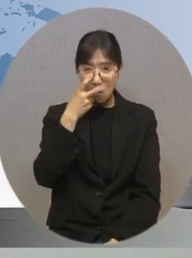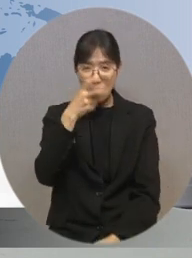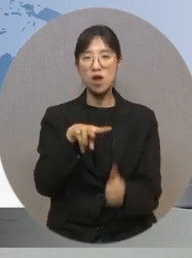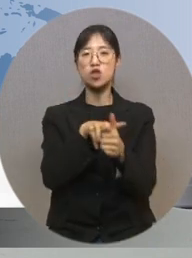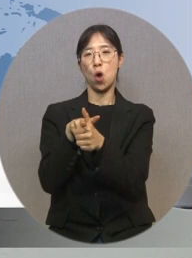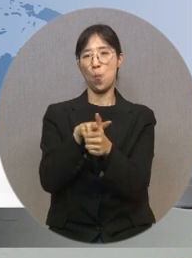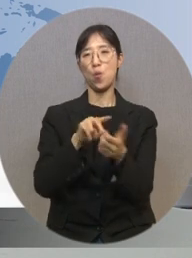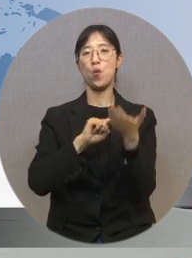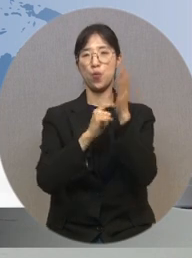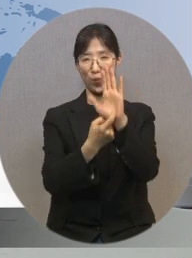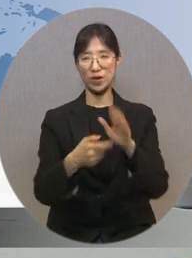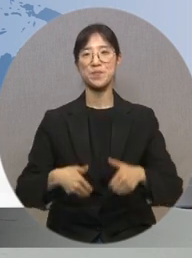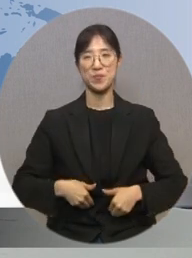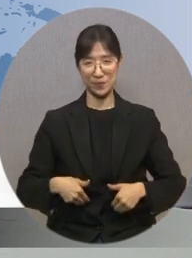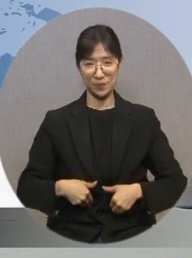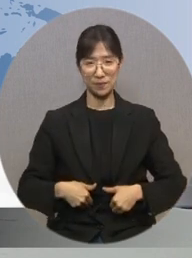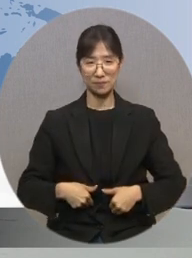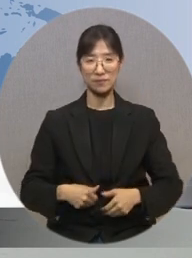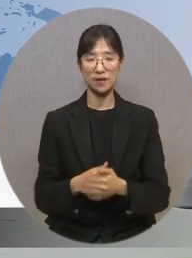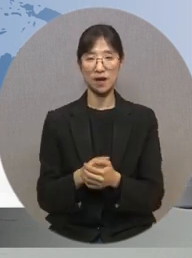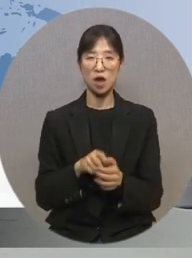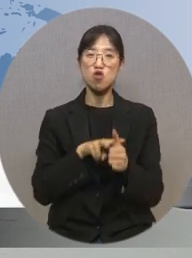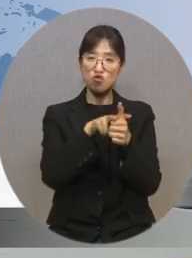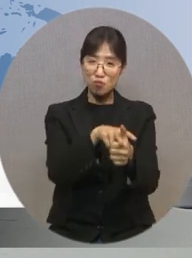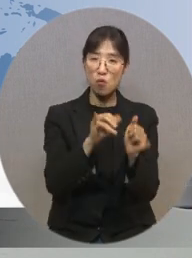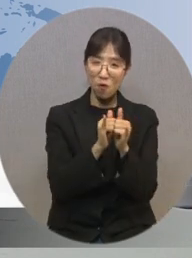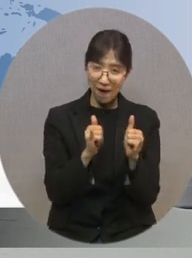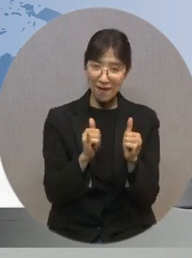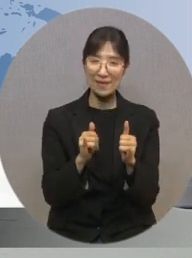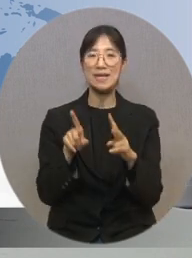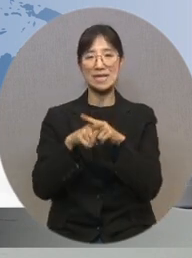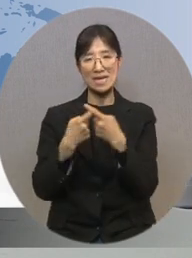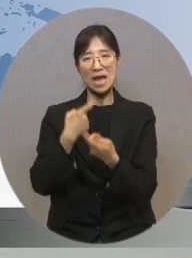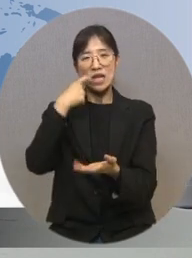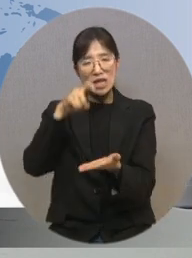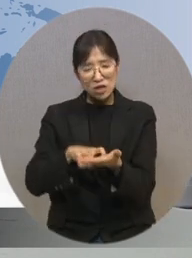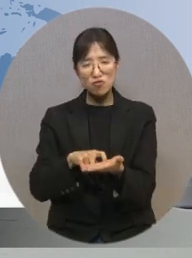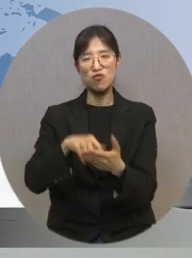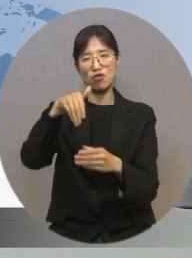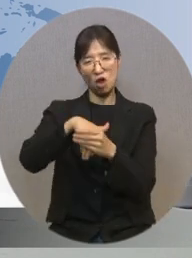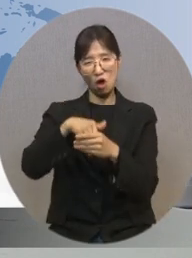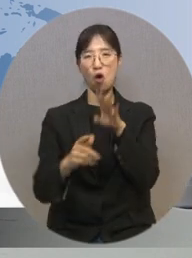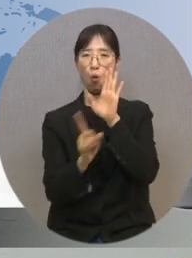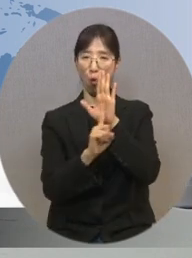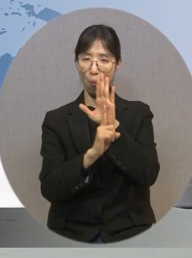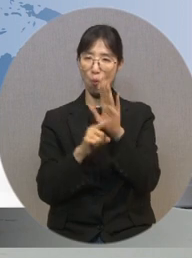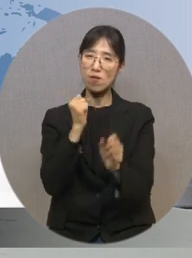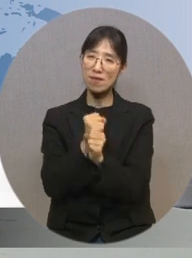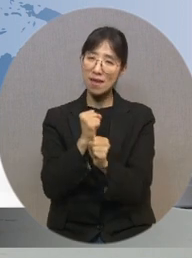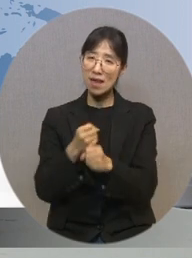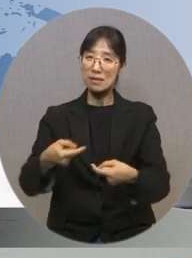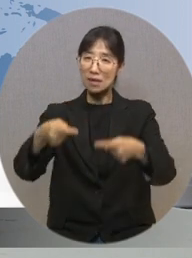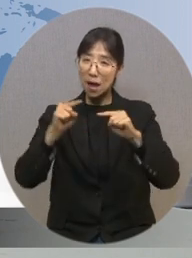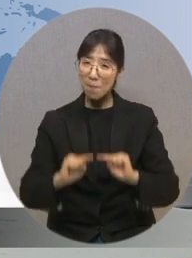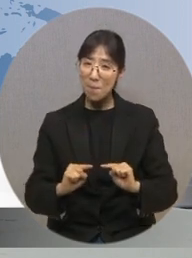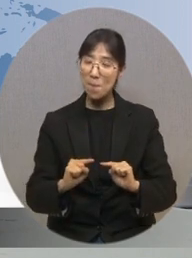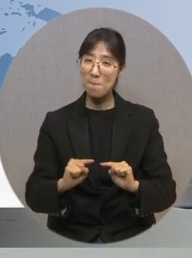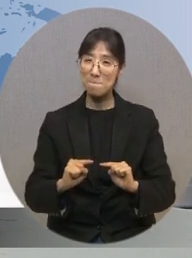제공하기 위함이었습니다 그래서 후보자들 이해하기 쉬운 선거공보 제작에 얼마나